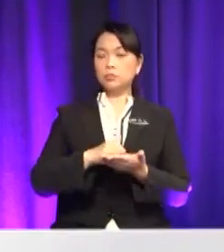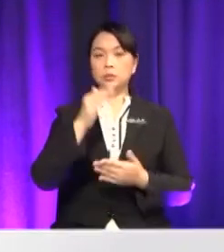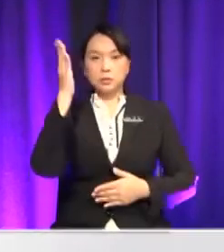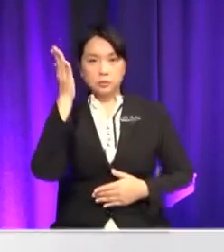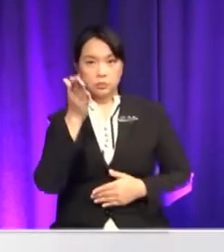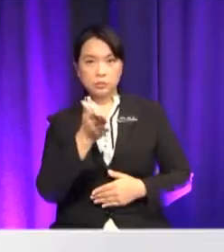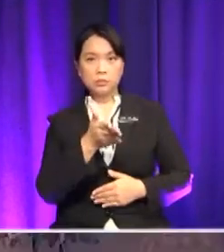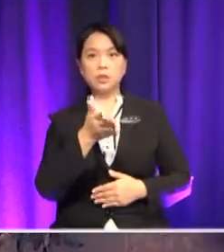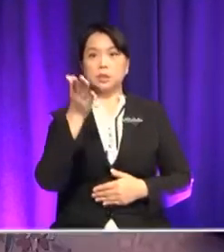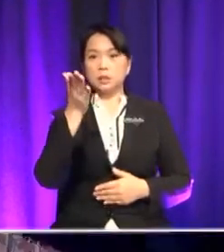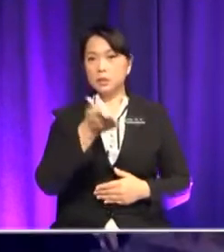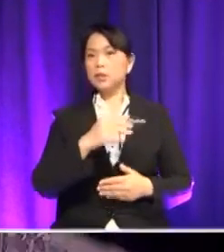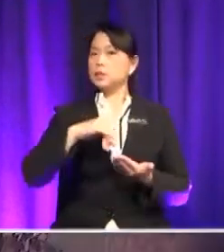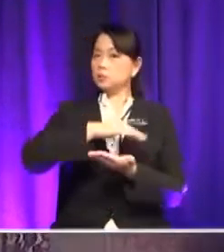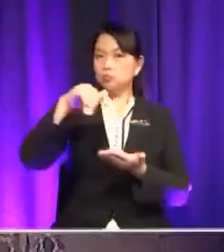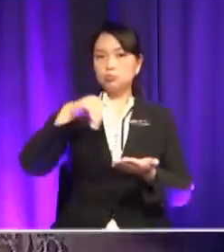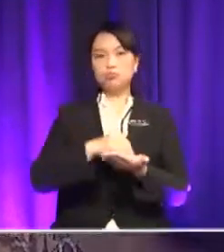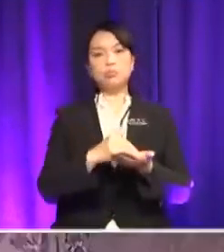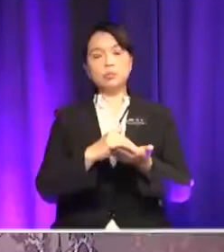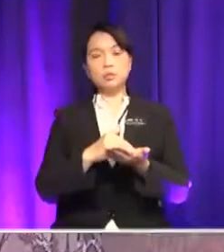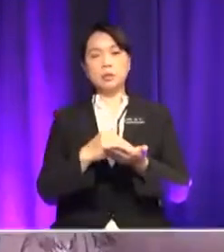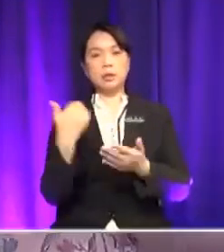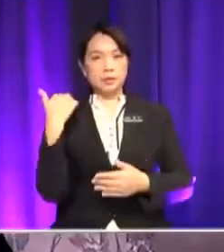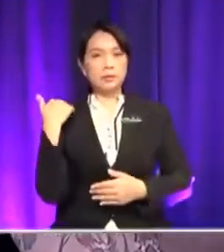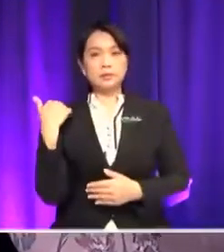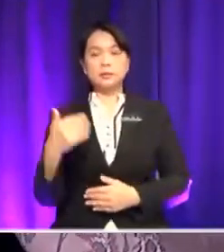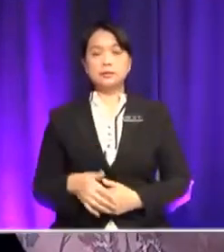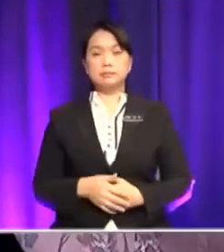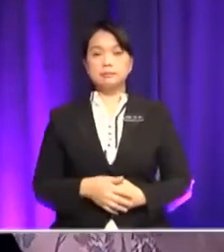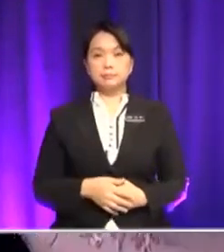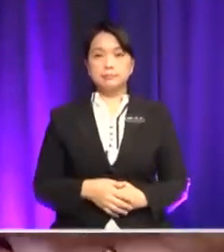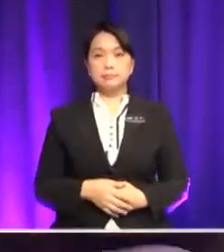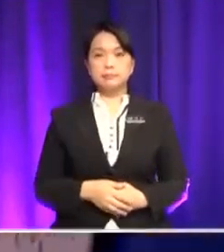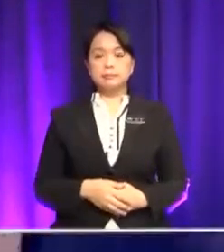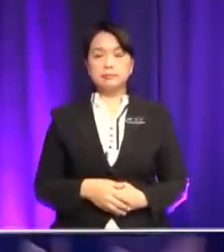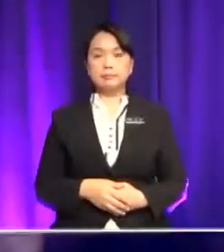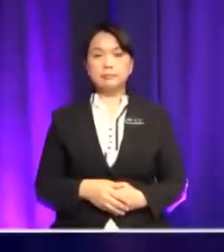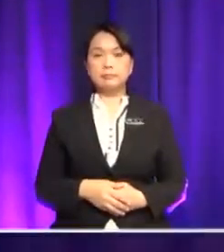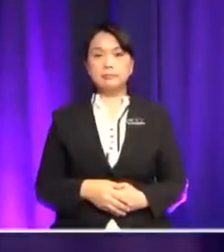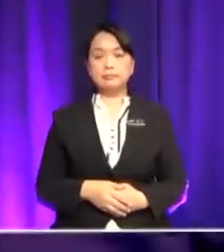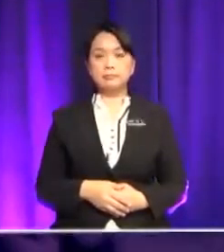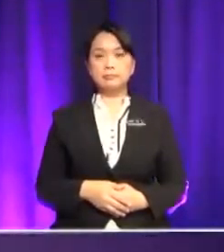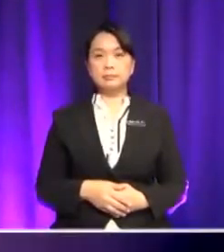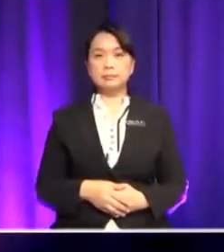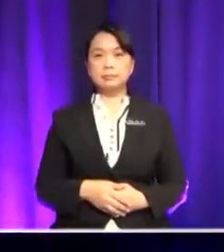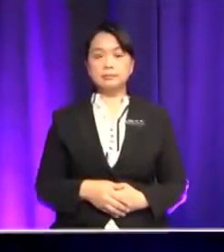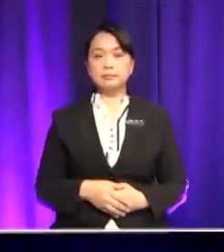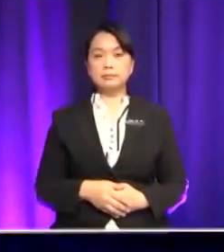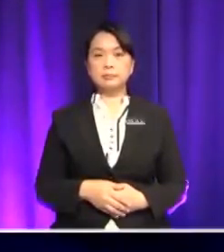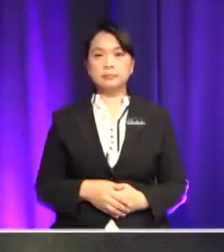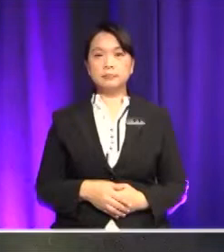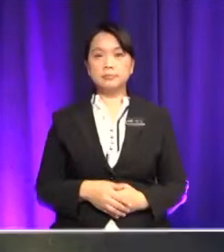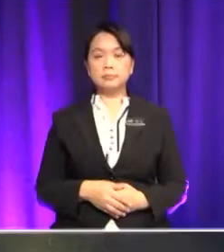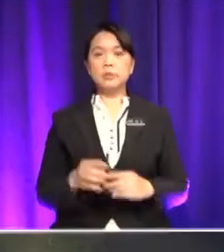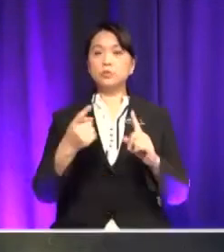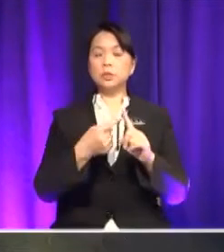Depan, belakang, sisi kiri, sisi kanan, semuanya ada kecurunan. Okey. Dan yang itu rumah kimchi dari ini Korea. Kimchi